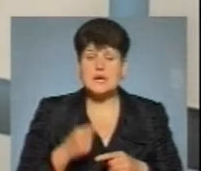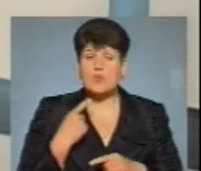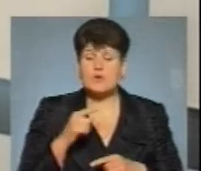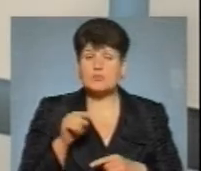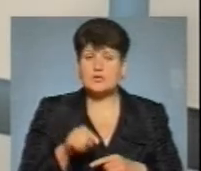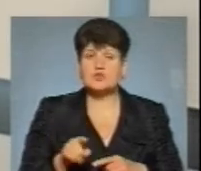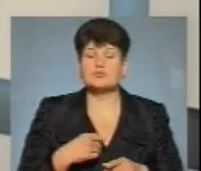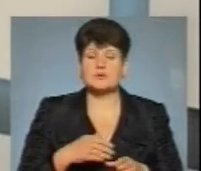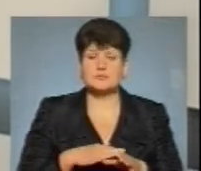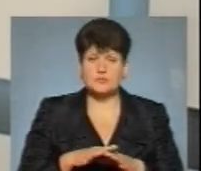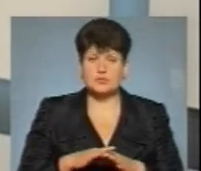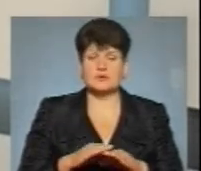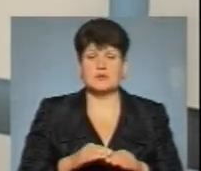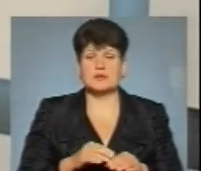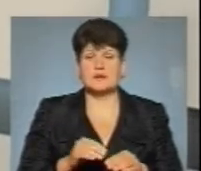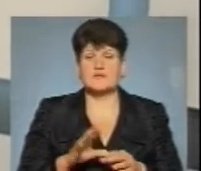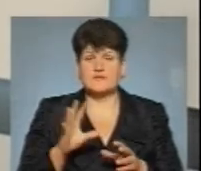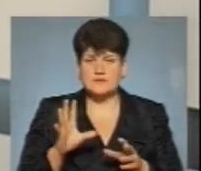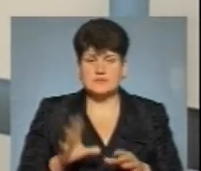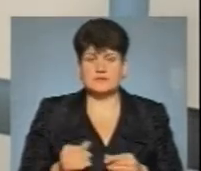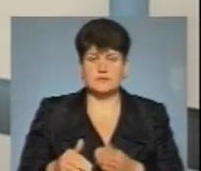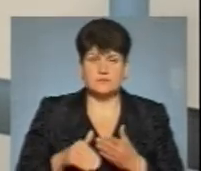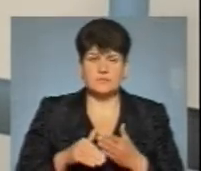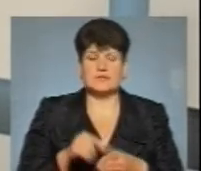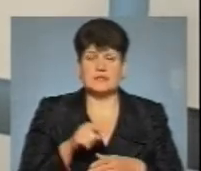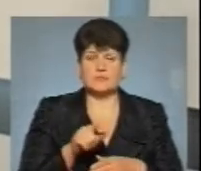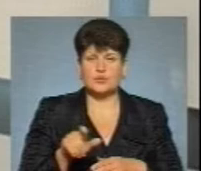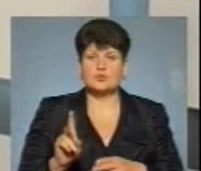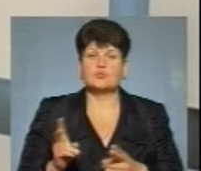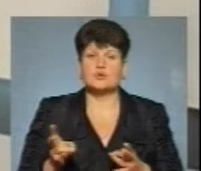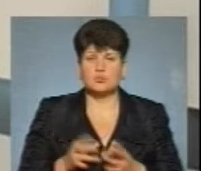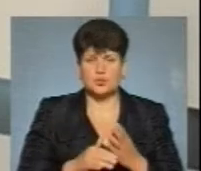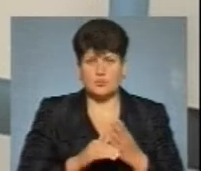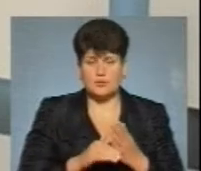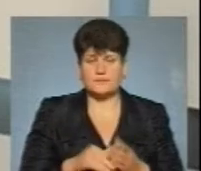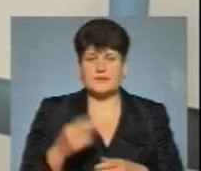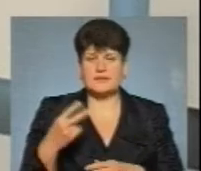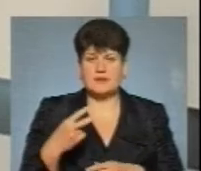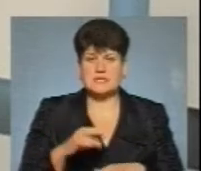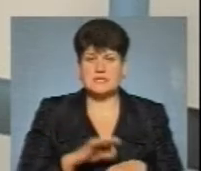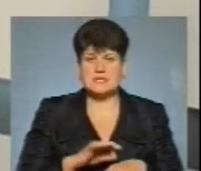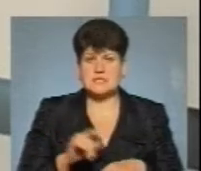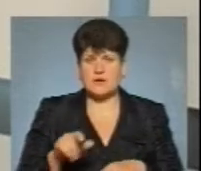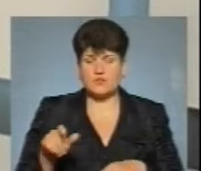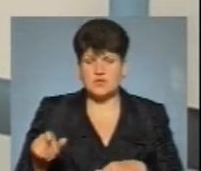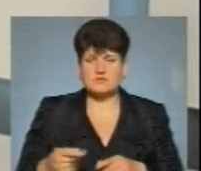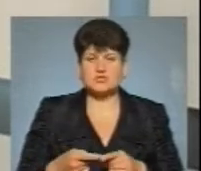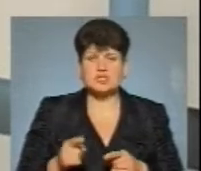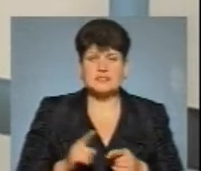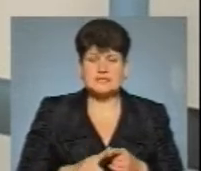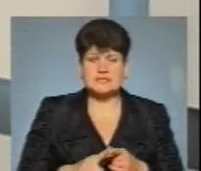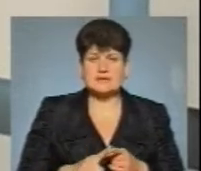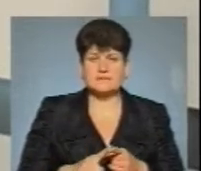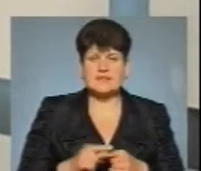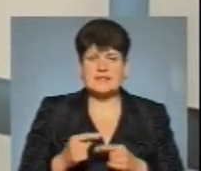скажімо, справляємося, даємо раду з тими захворівшими і з тими людьми, які потребують якраз допомоги. 20 захворівших – це